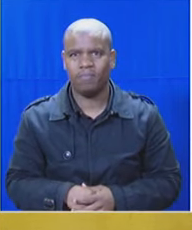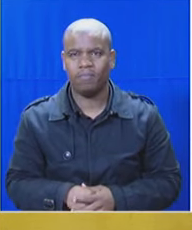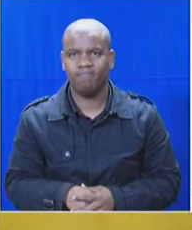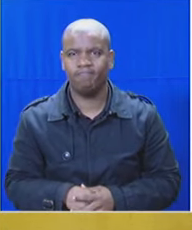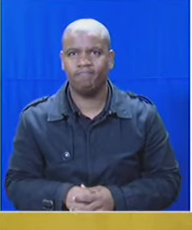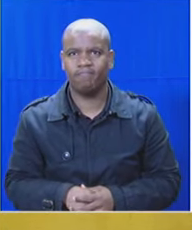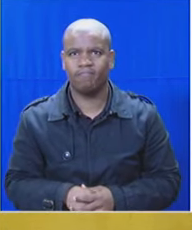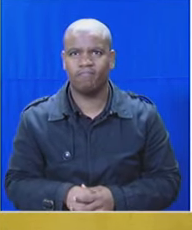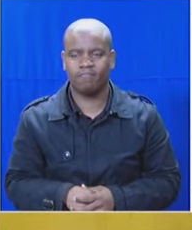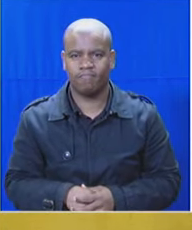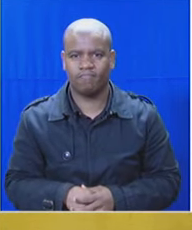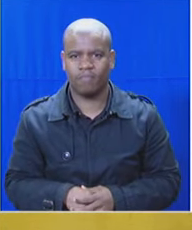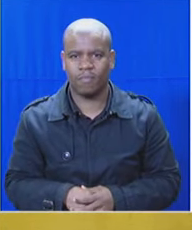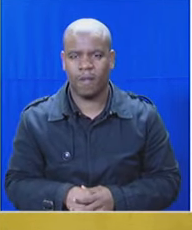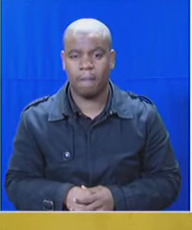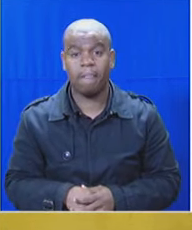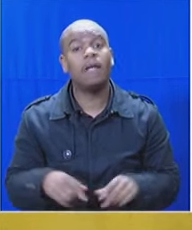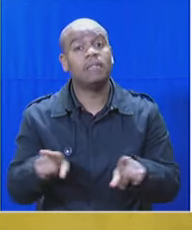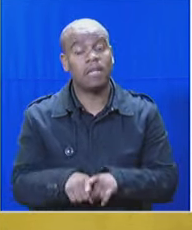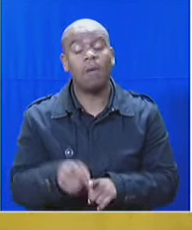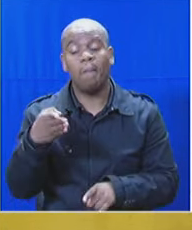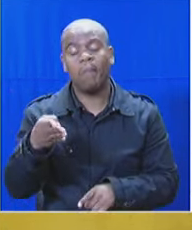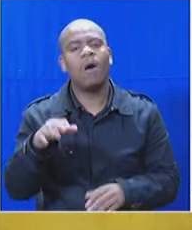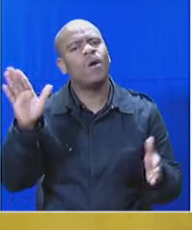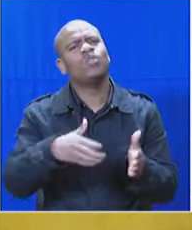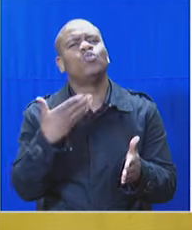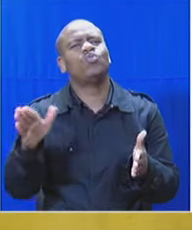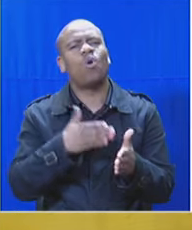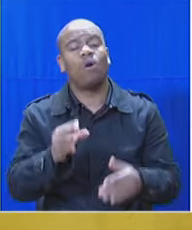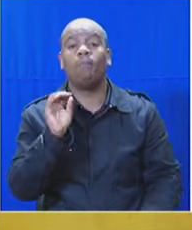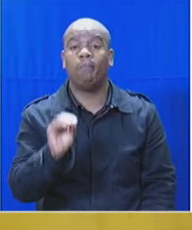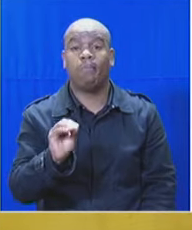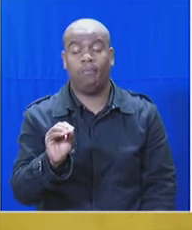Hey, uyazi kukho ingoma uyandikhumbuza ba, kade kukho ingoma emnanda,